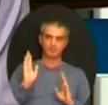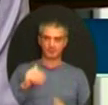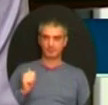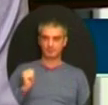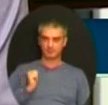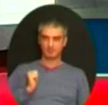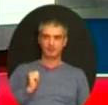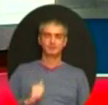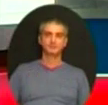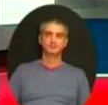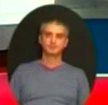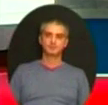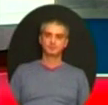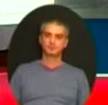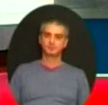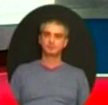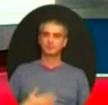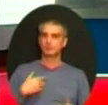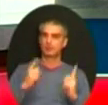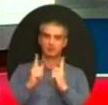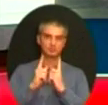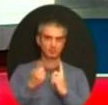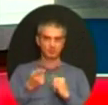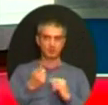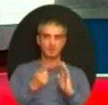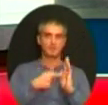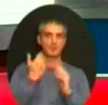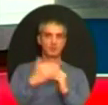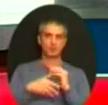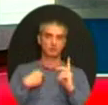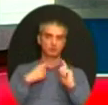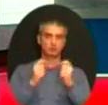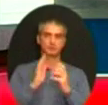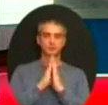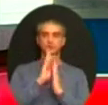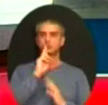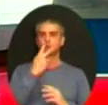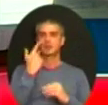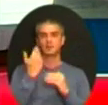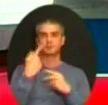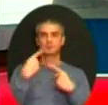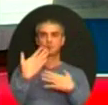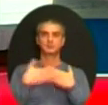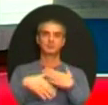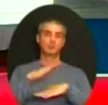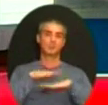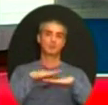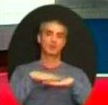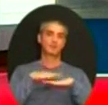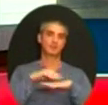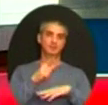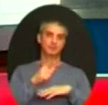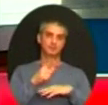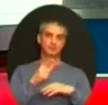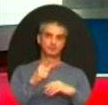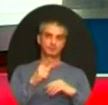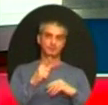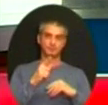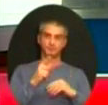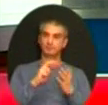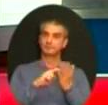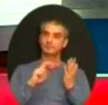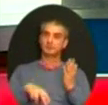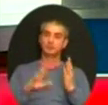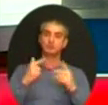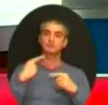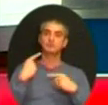בצבא. לקצר לכמה? את שואלת אותי, הפעם האחרונה שהגשתי שנתיים מיום סיום תפקיד. הוא מתקדם. מהפרישה או